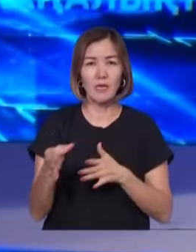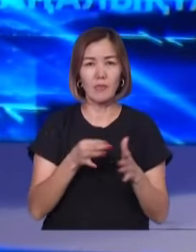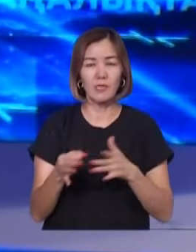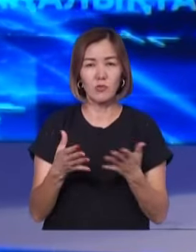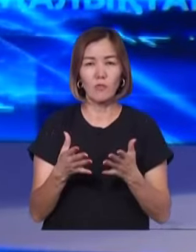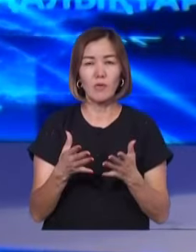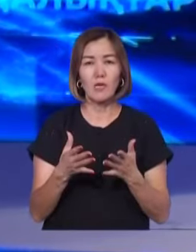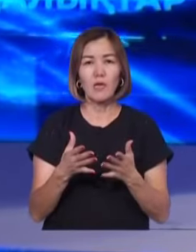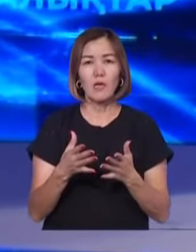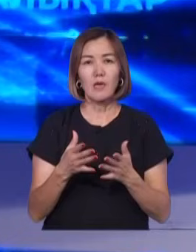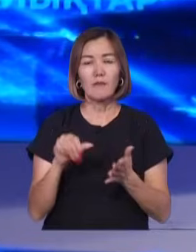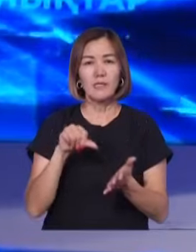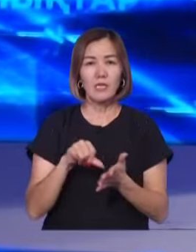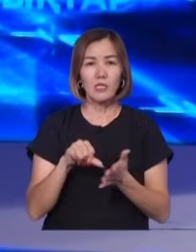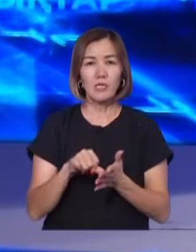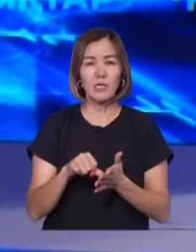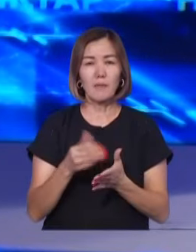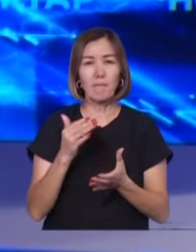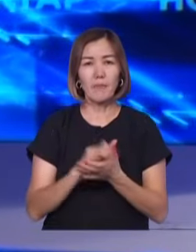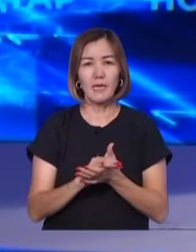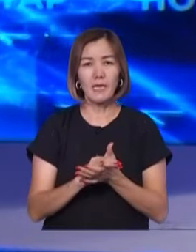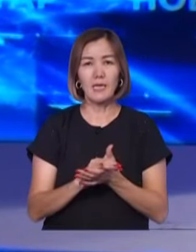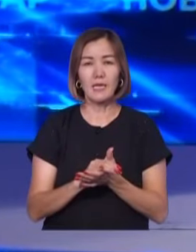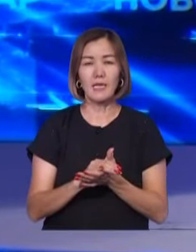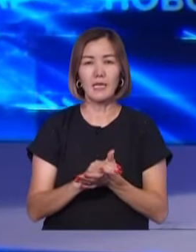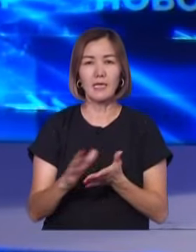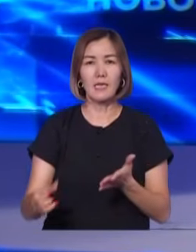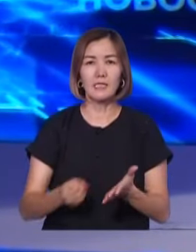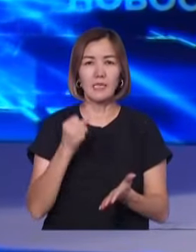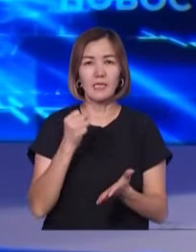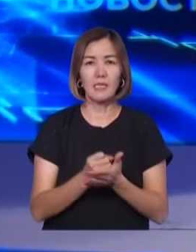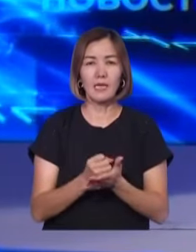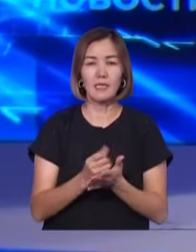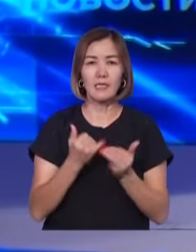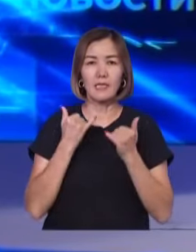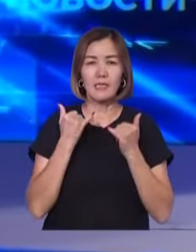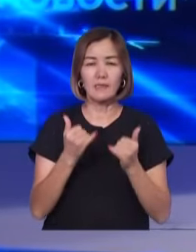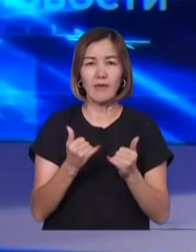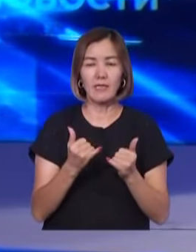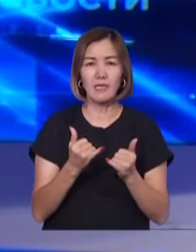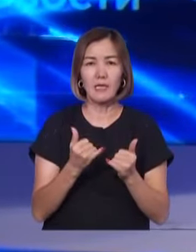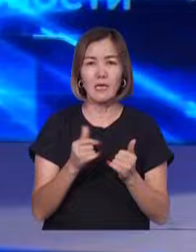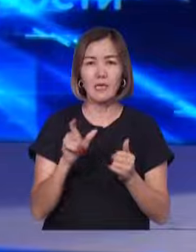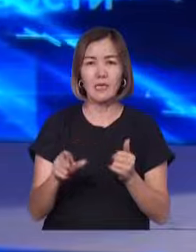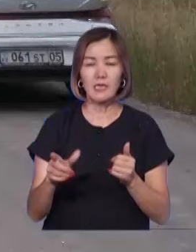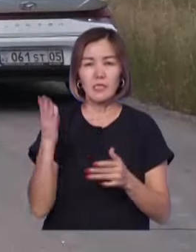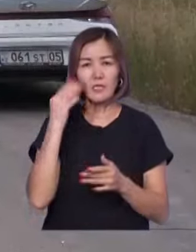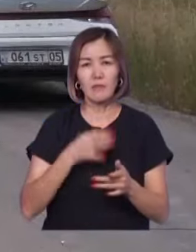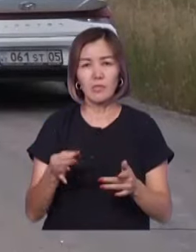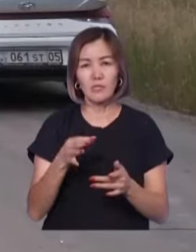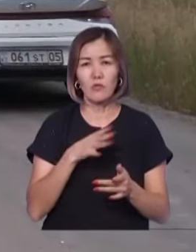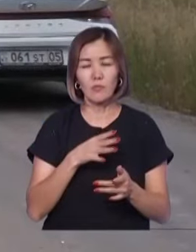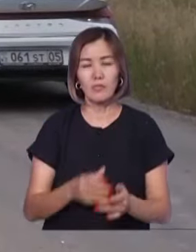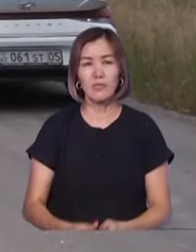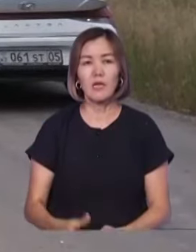Кроме того в ходе встречи участникам собрания были представлены кандидаты на звание почётных граждан Алматинской области